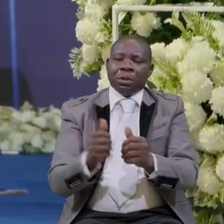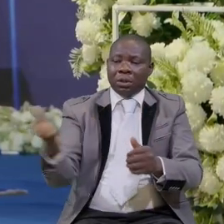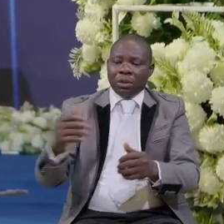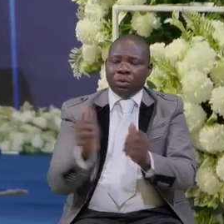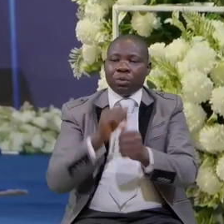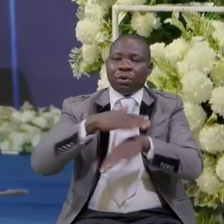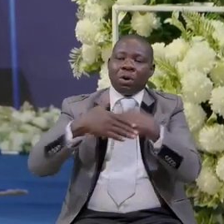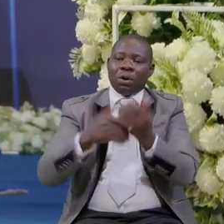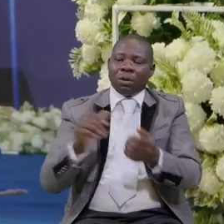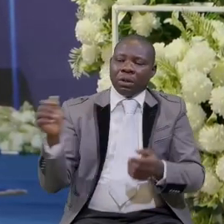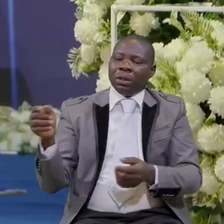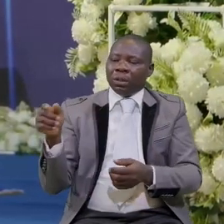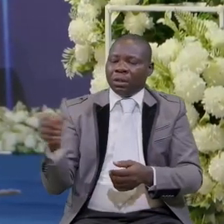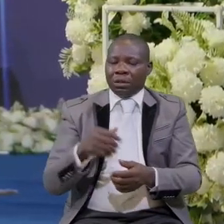avec